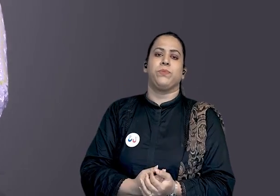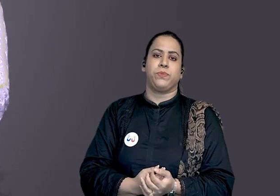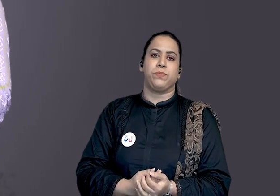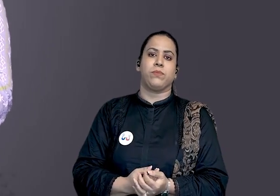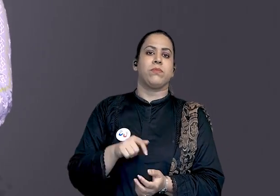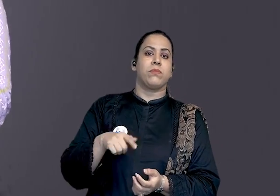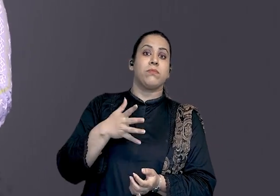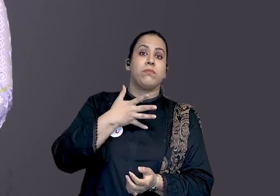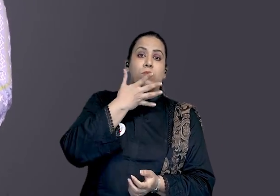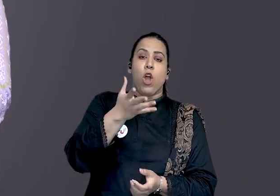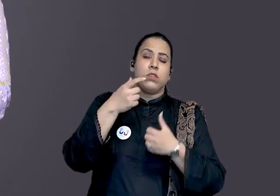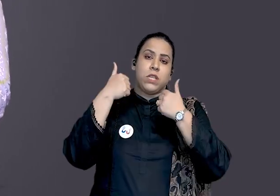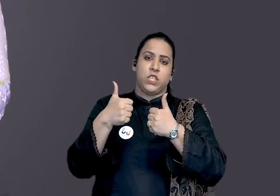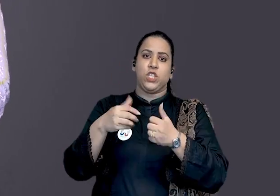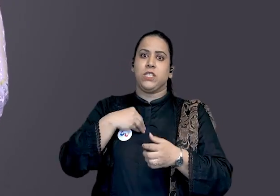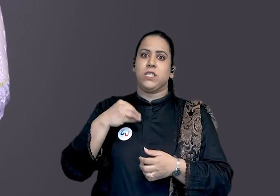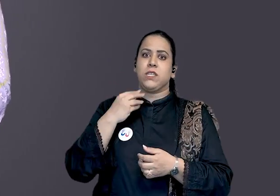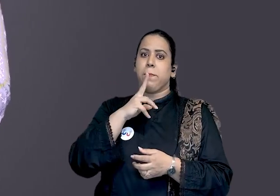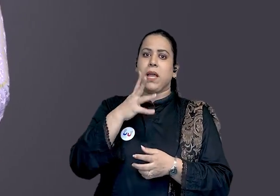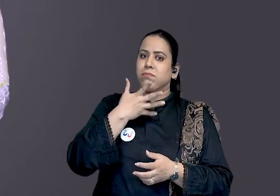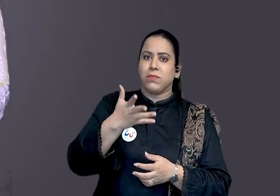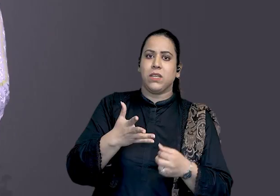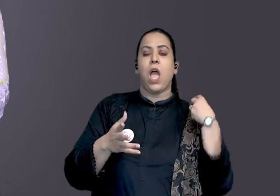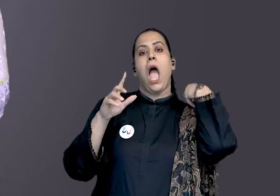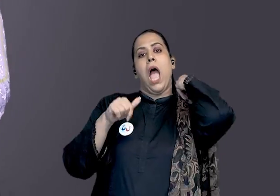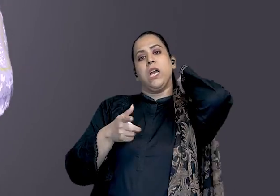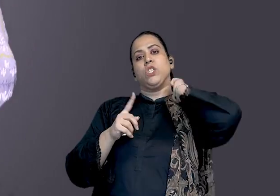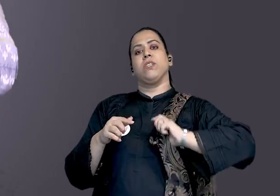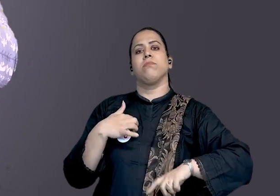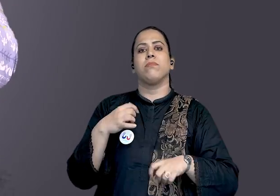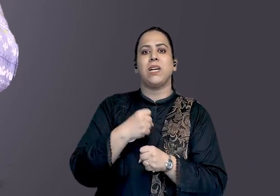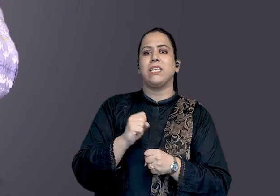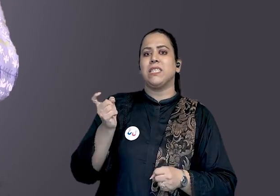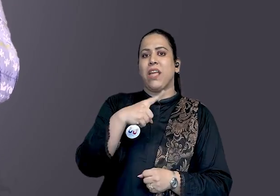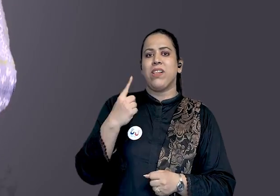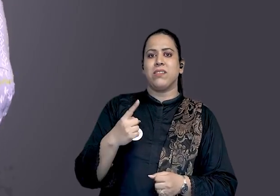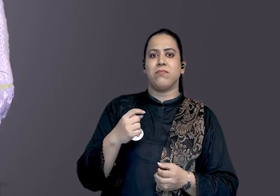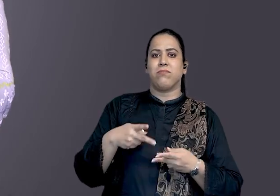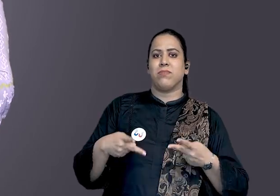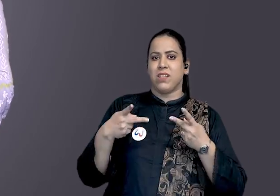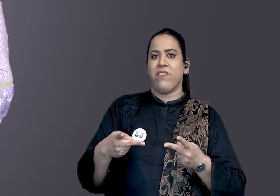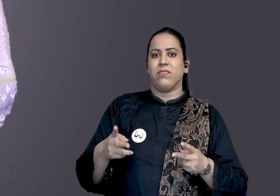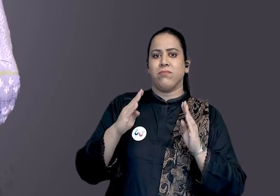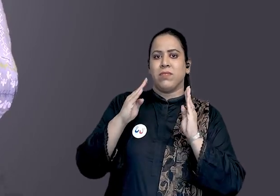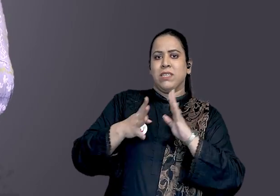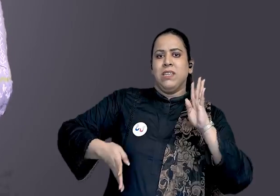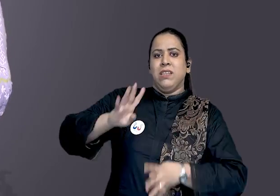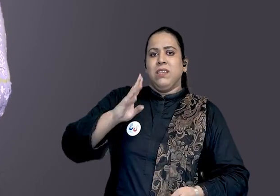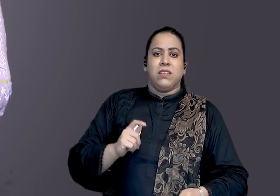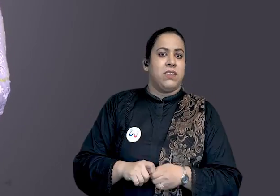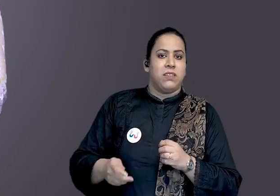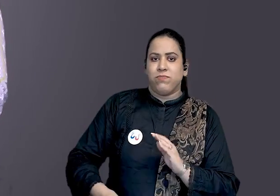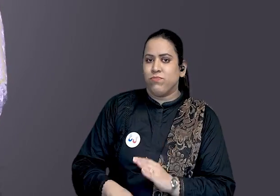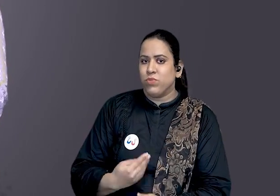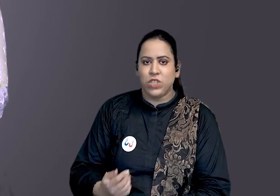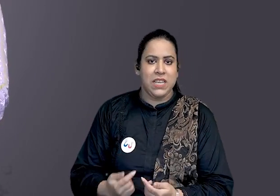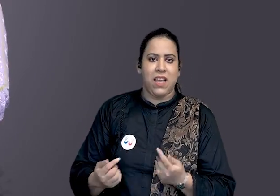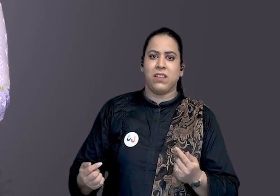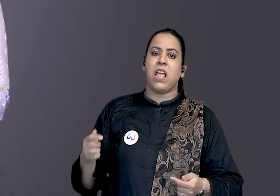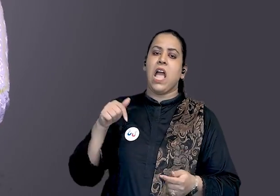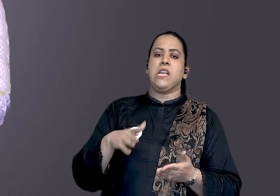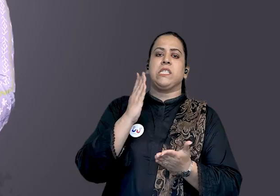دور کے جو ایڈمنسٹریٹو سسٹم تھا یا وہ جو انہوں نے ایک پورا ڈھانچہ کھڑا کیا تھا اسی پہ بیس کر رہی